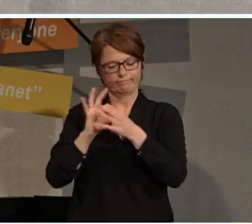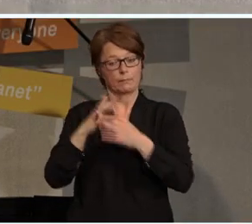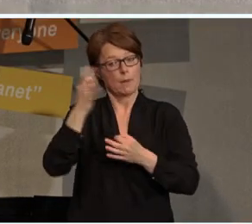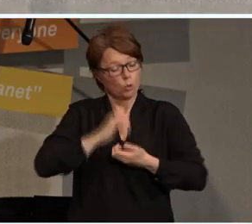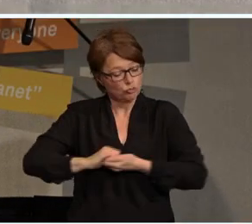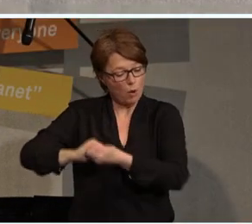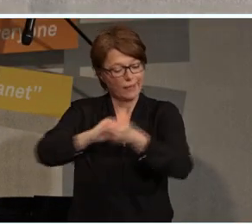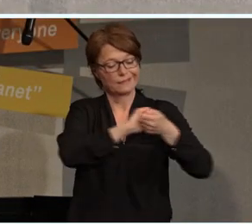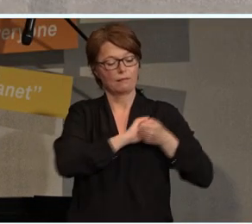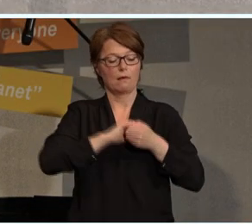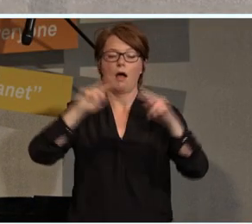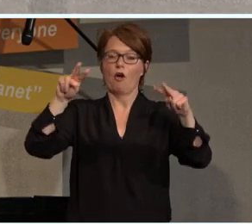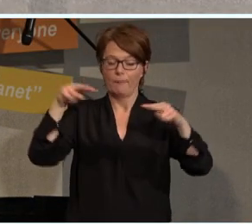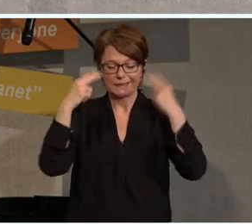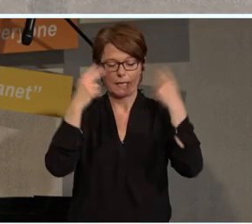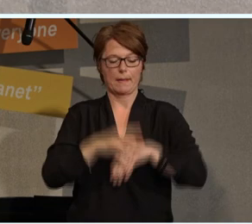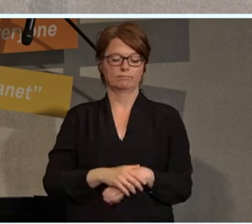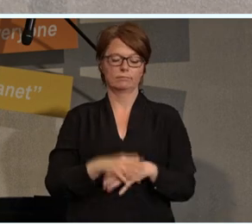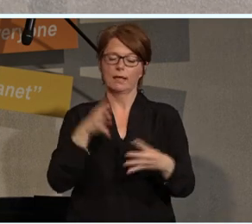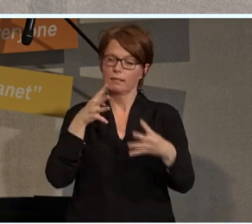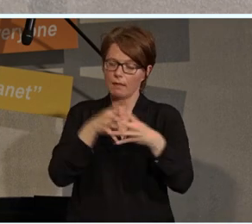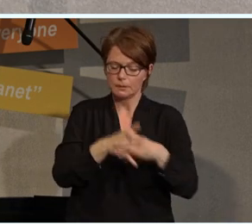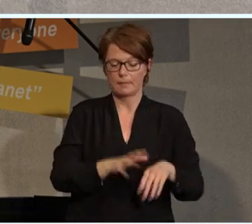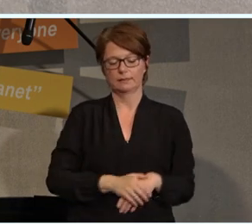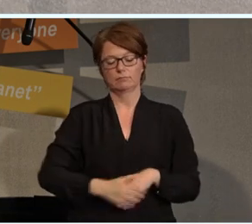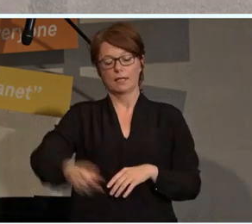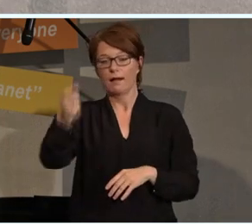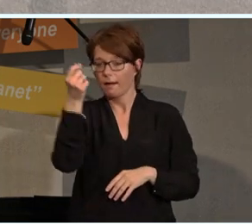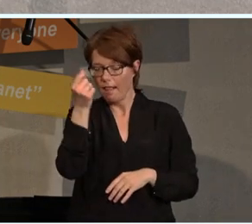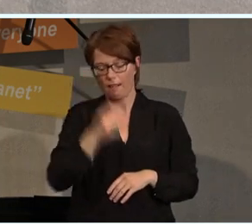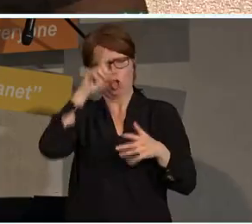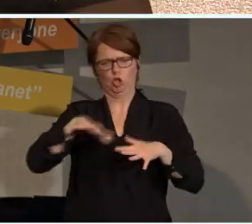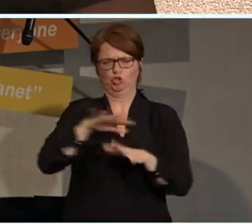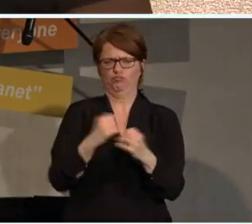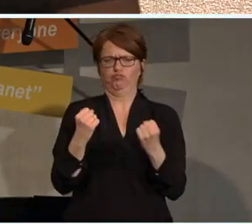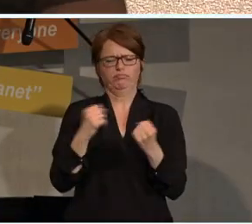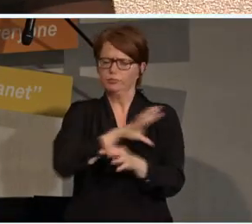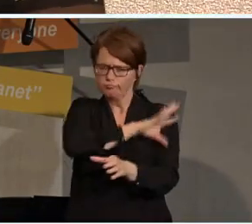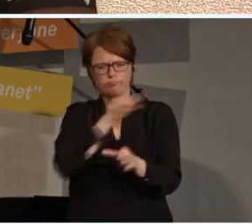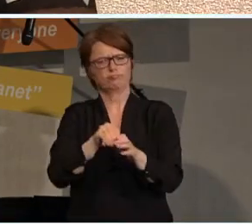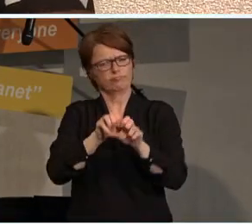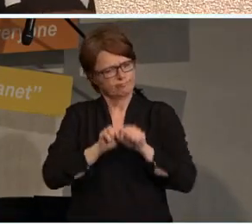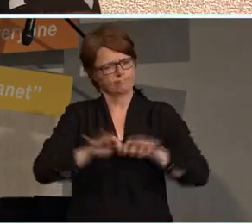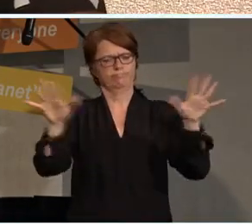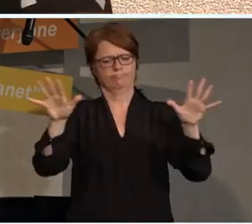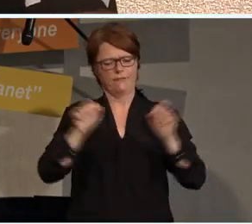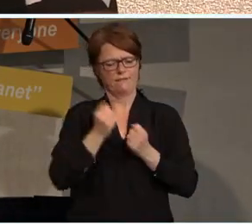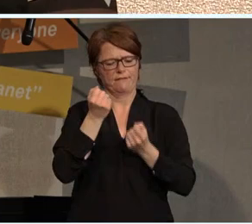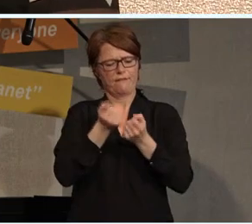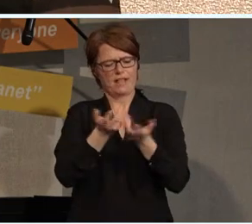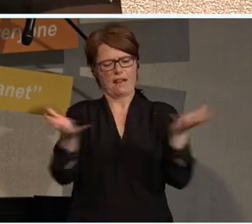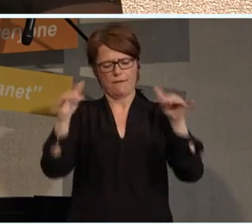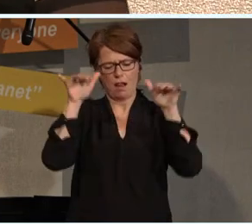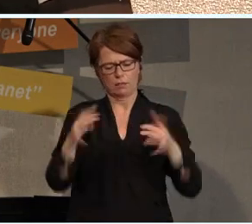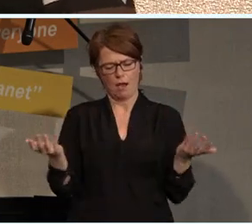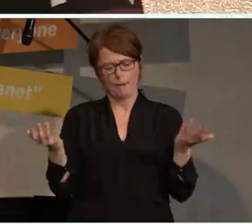Zugänge. Wir brauchen keine Helden, aber Vorbilder. In diesen Narrativen, die nicht repräsentiert wurden,